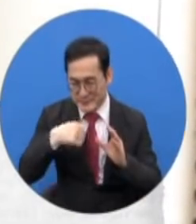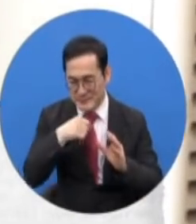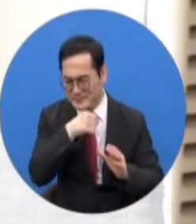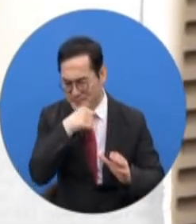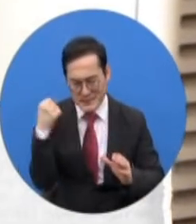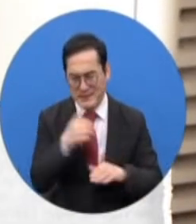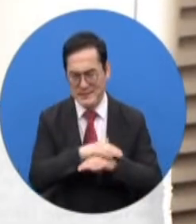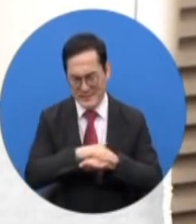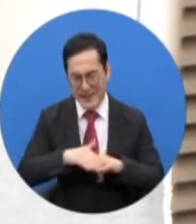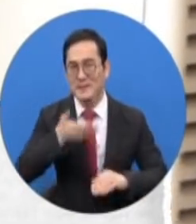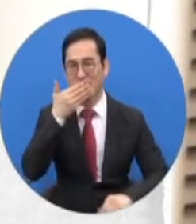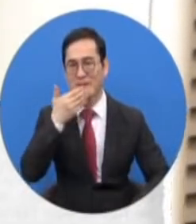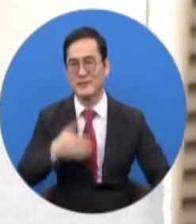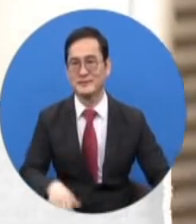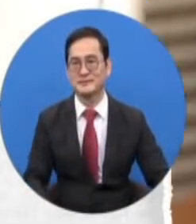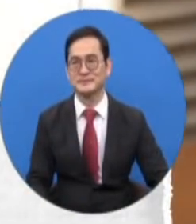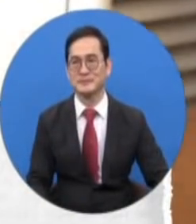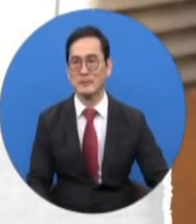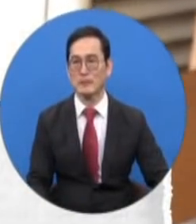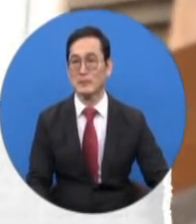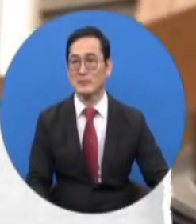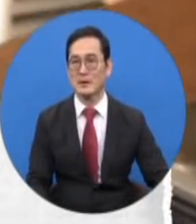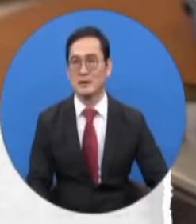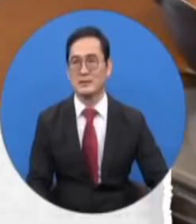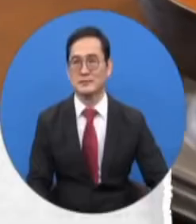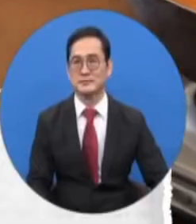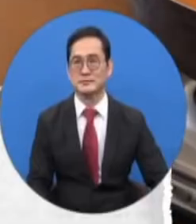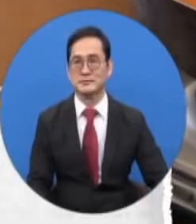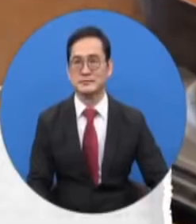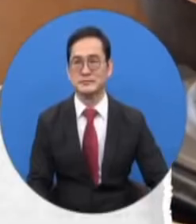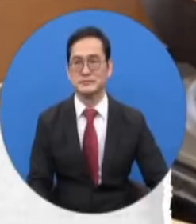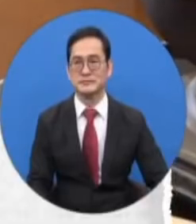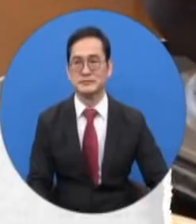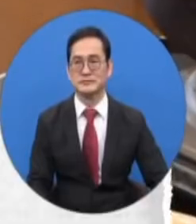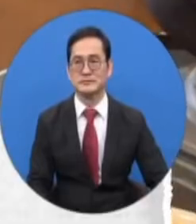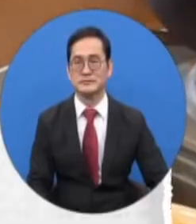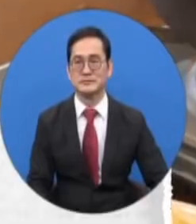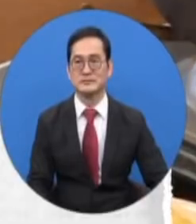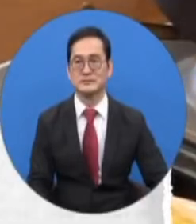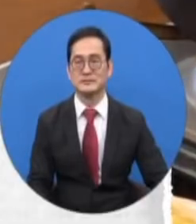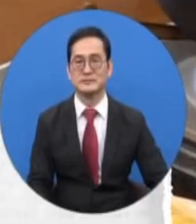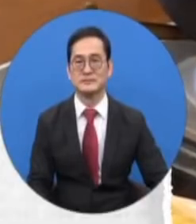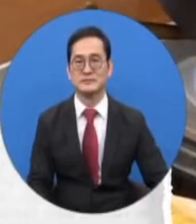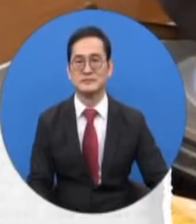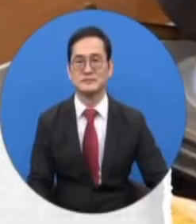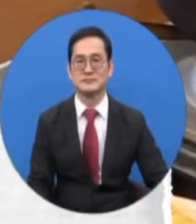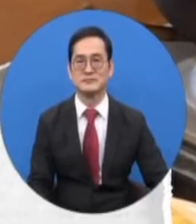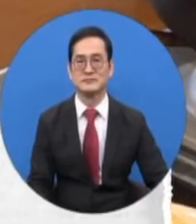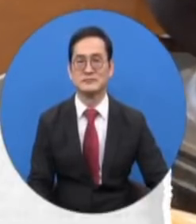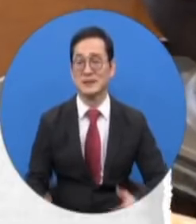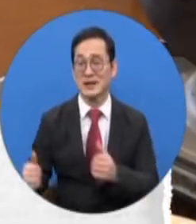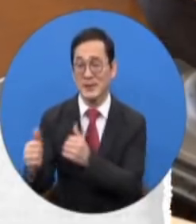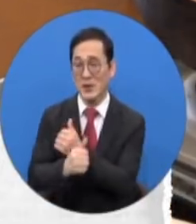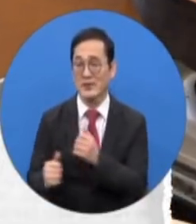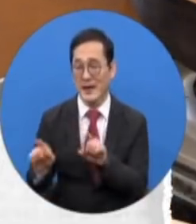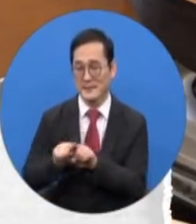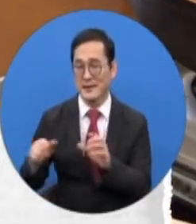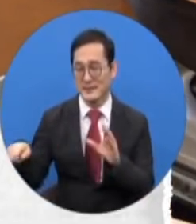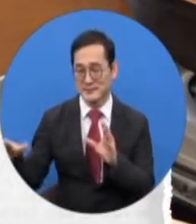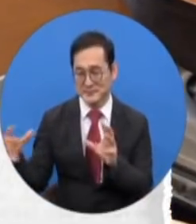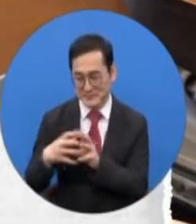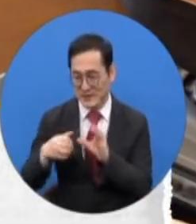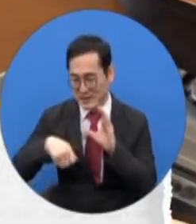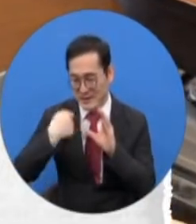그리고 주변 참모들과 계속 이제 식사를 같이 하고 있다. 이런 행보를 지금 보이고 있는 것 같은데 박성배 변호사님,